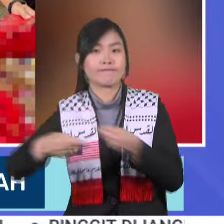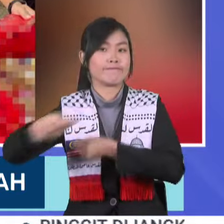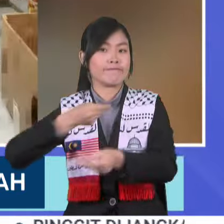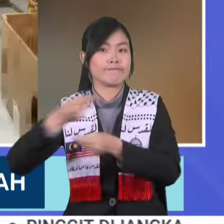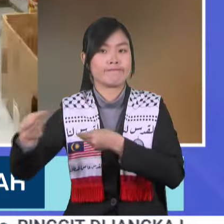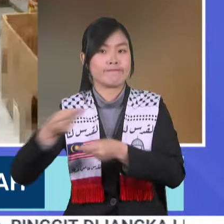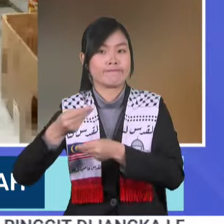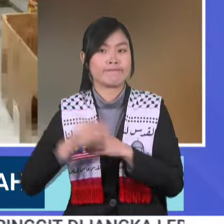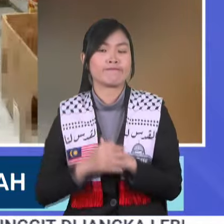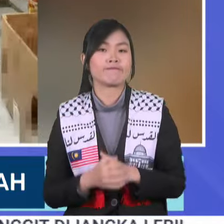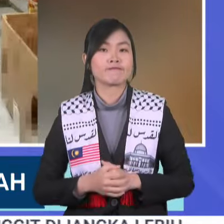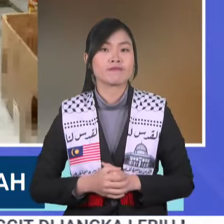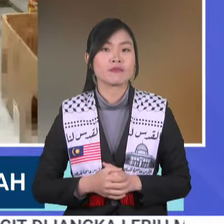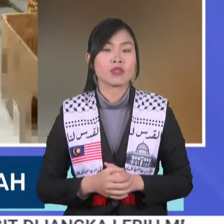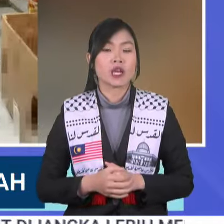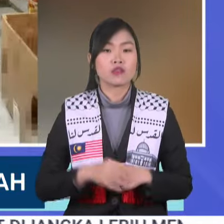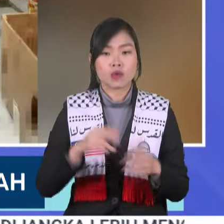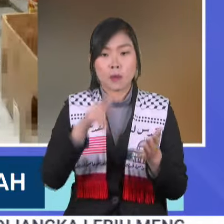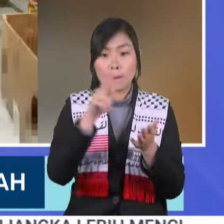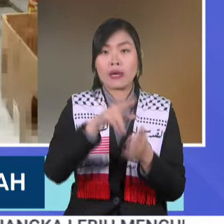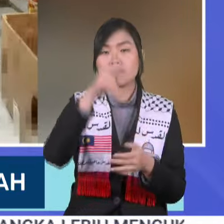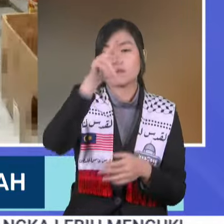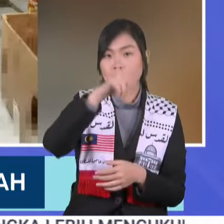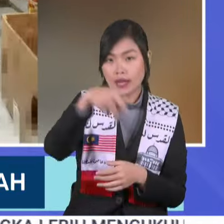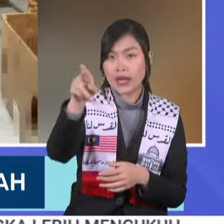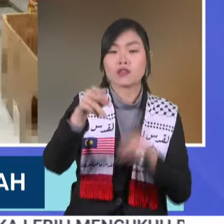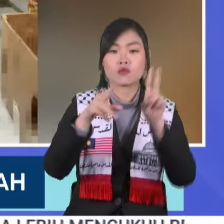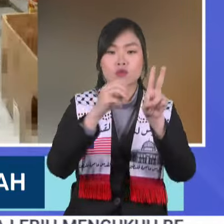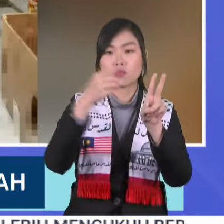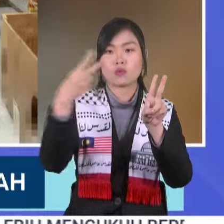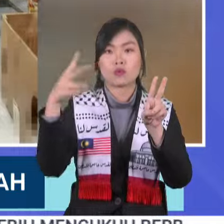Kurungan Perakuan dan Penandaan Halal 2011.